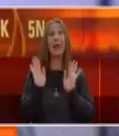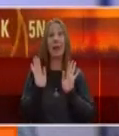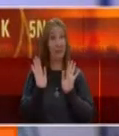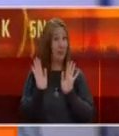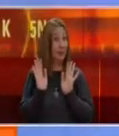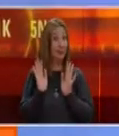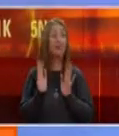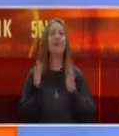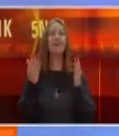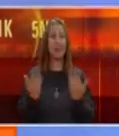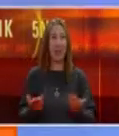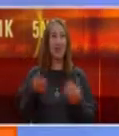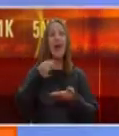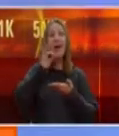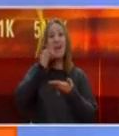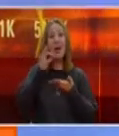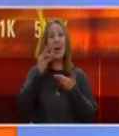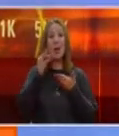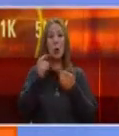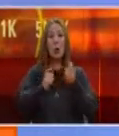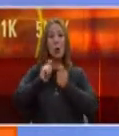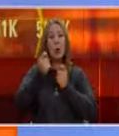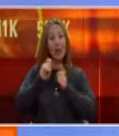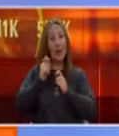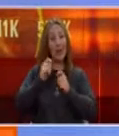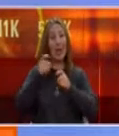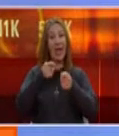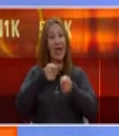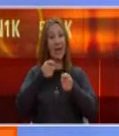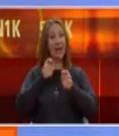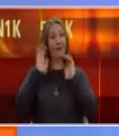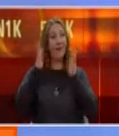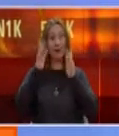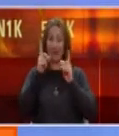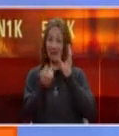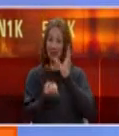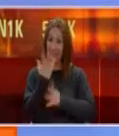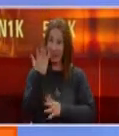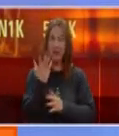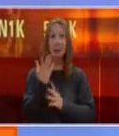kafe? Kafe aslında uygulamalı eğitim faaliyetlerinin gerçekleştirildiği bir